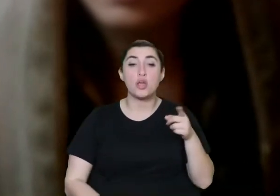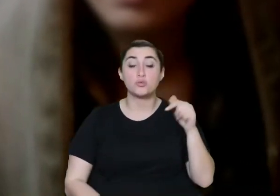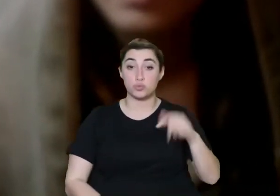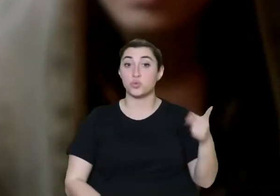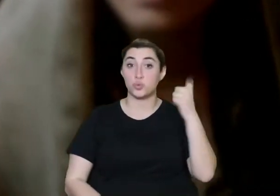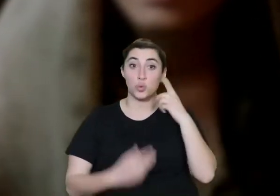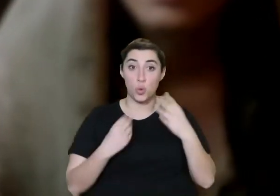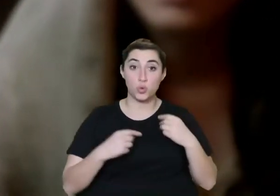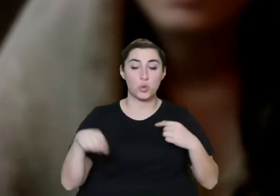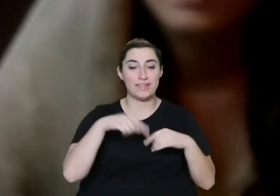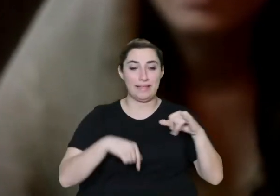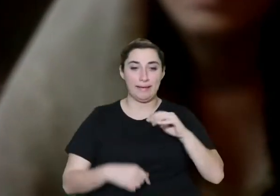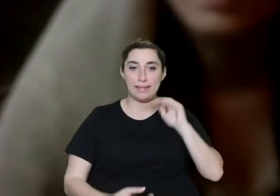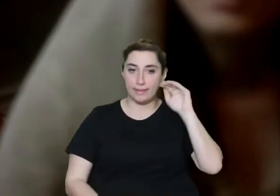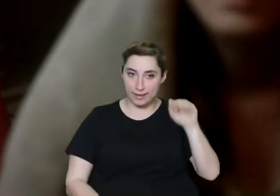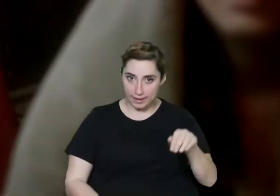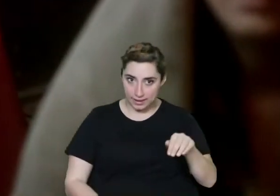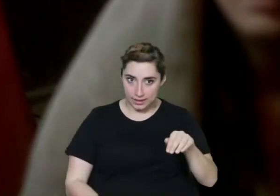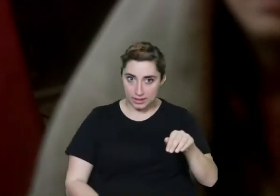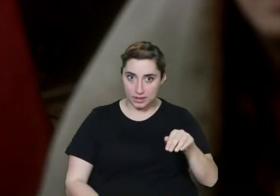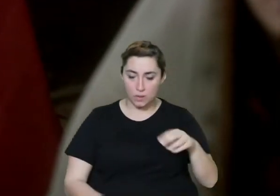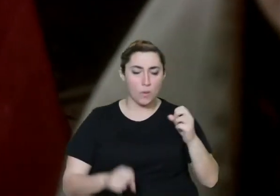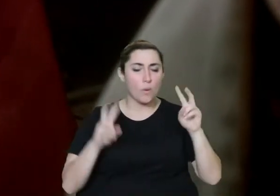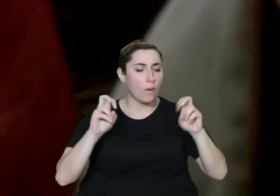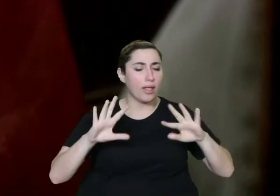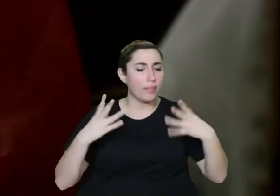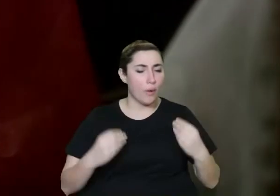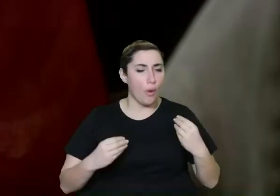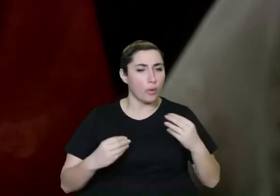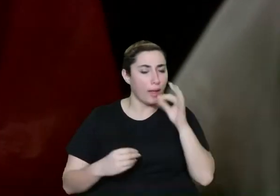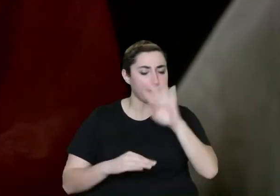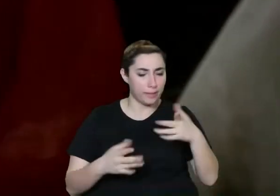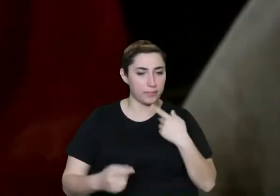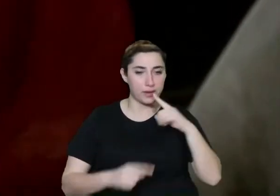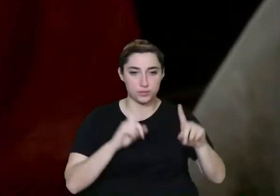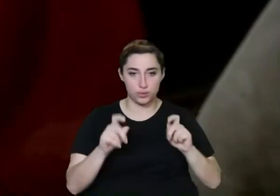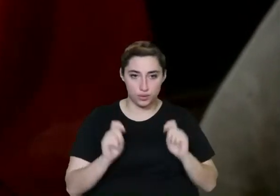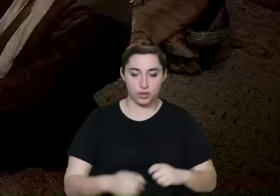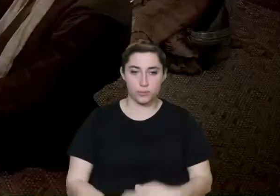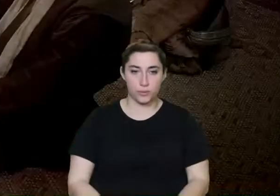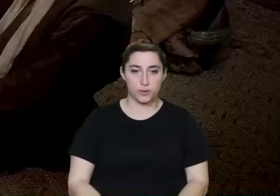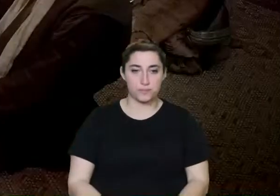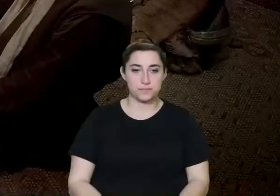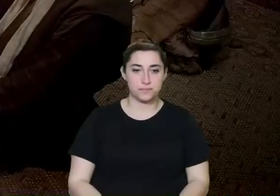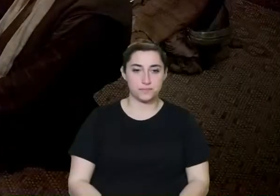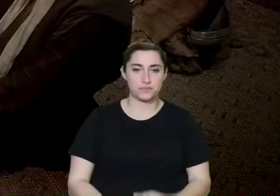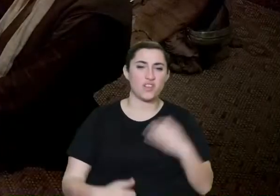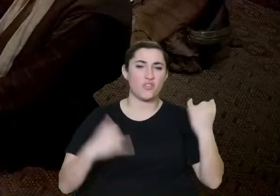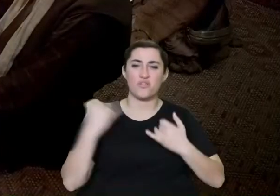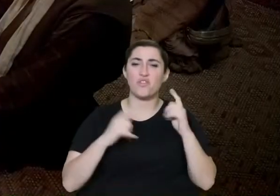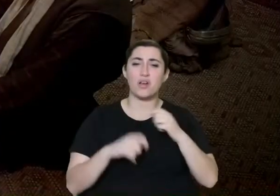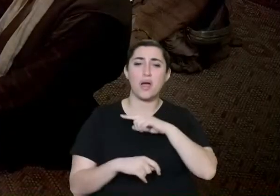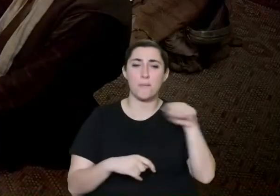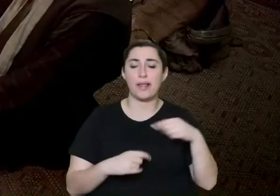bunu duyunca onlara yaklaşır. Olay nedir ihvanlar diye sorar. Münakaşa